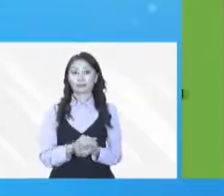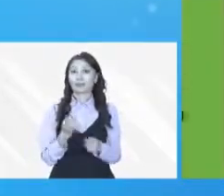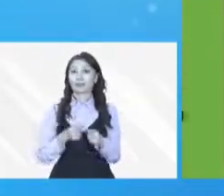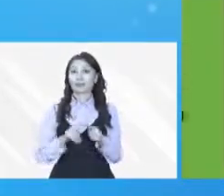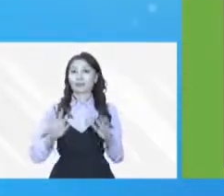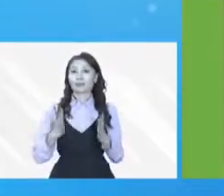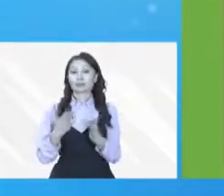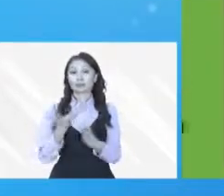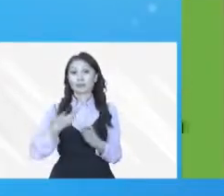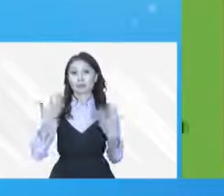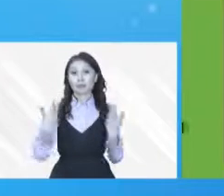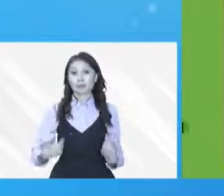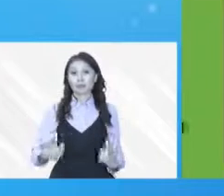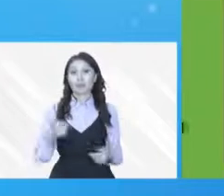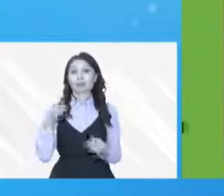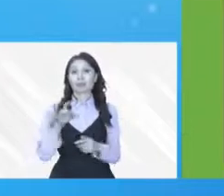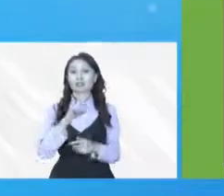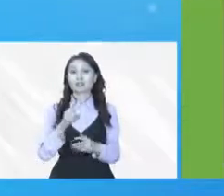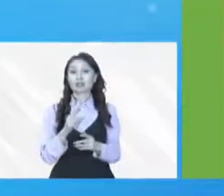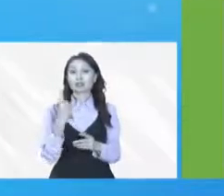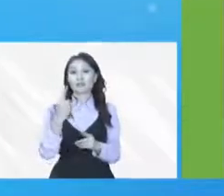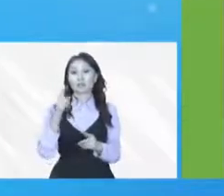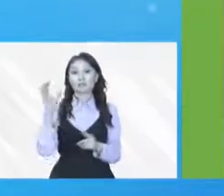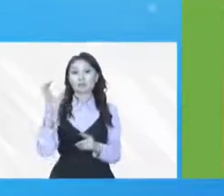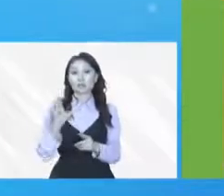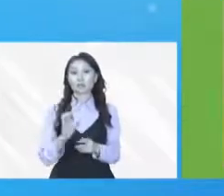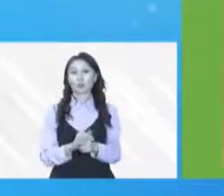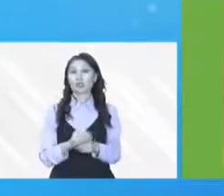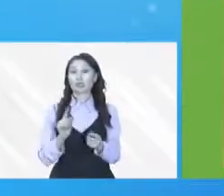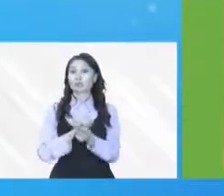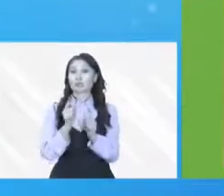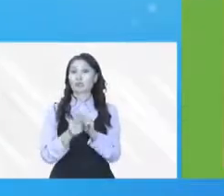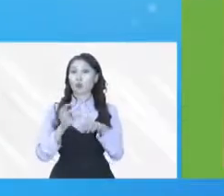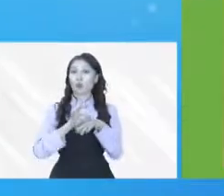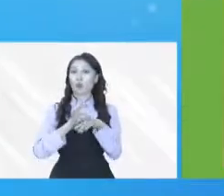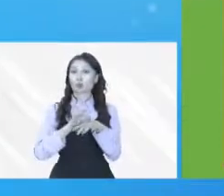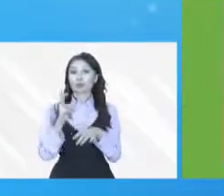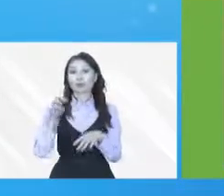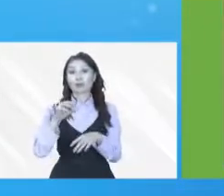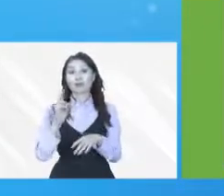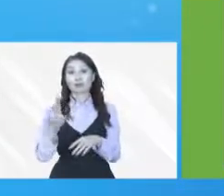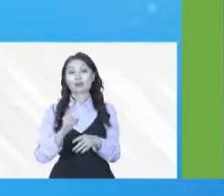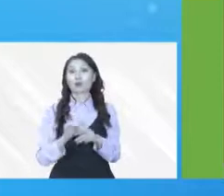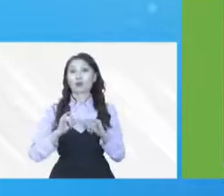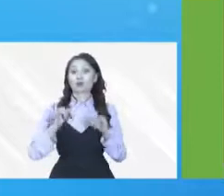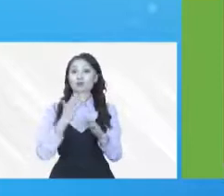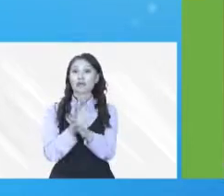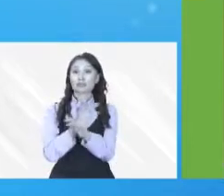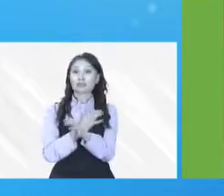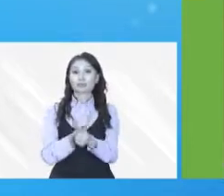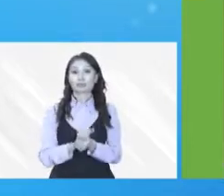Это происходит в нашем теле 1000 раз в секунду. Замена кожных клеток, рост костей